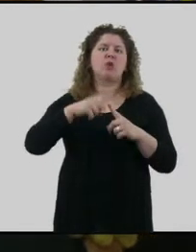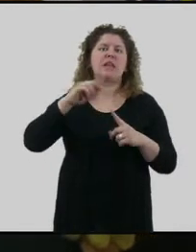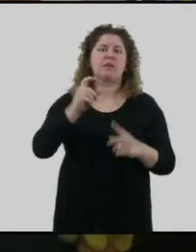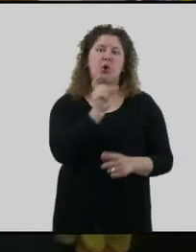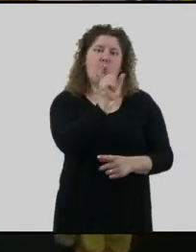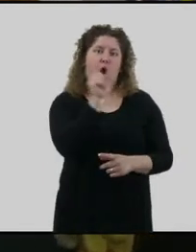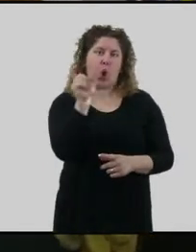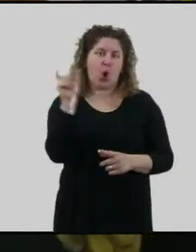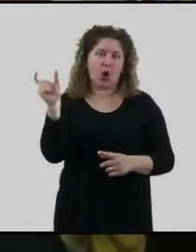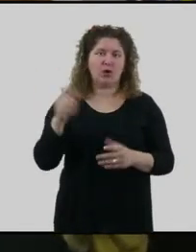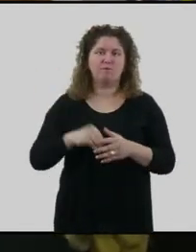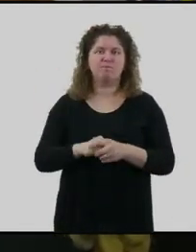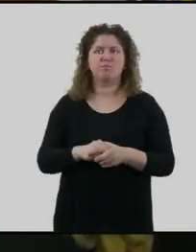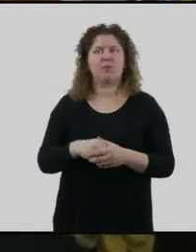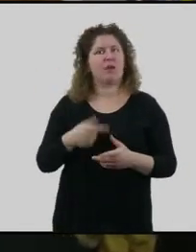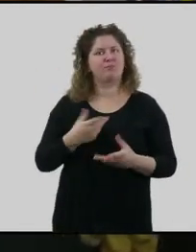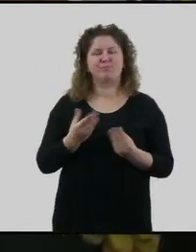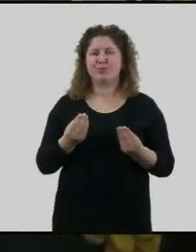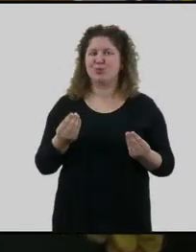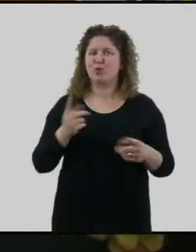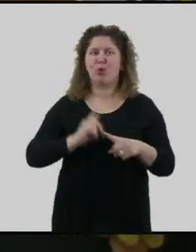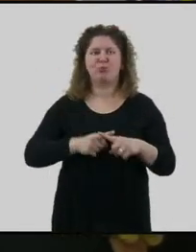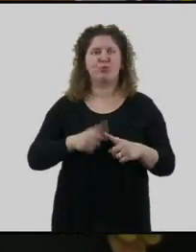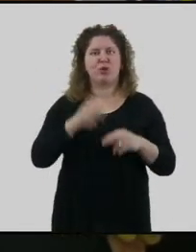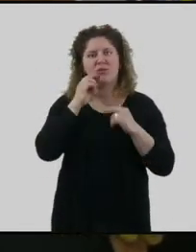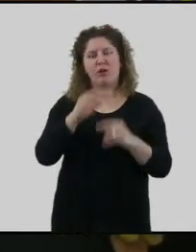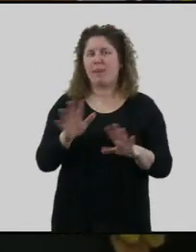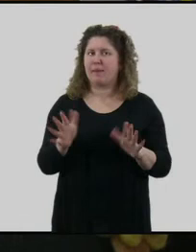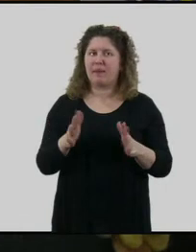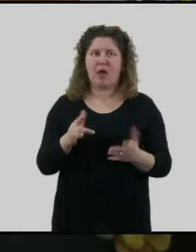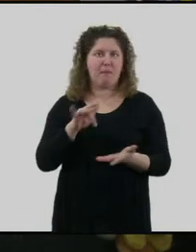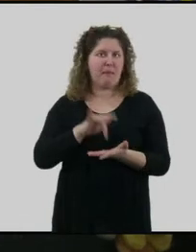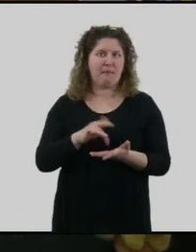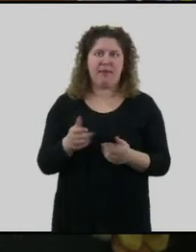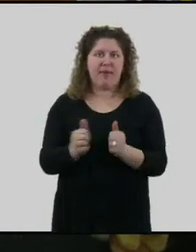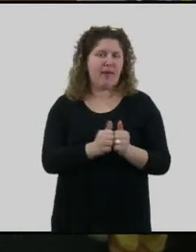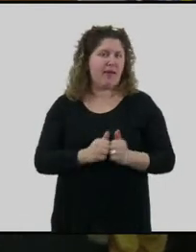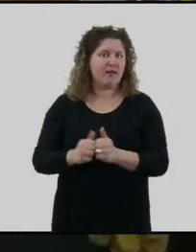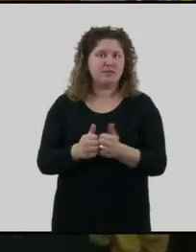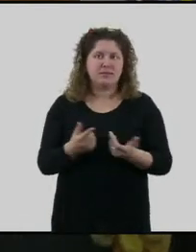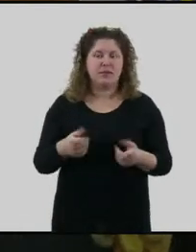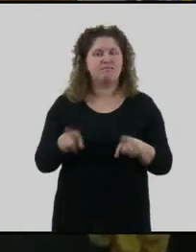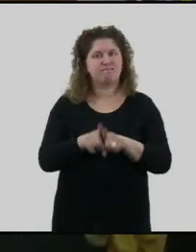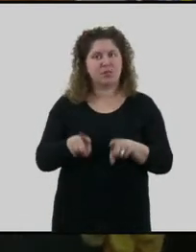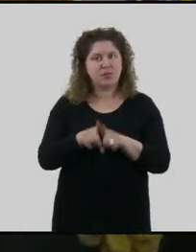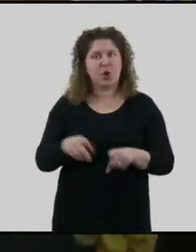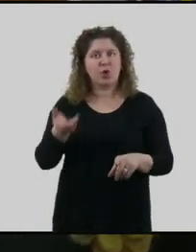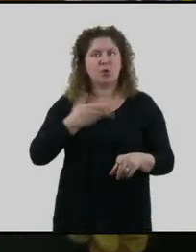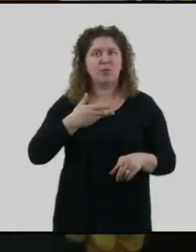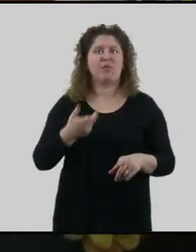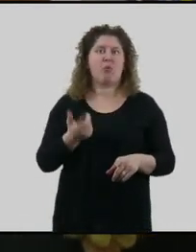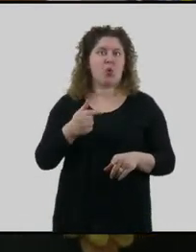no međutim vrlo često odgovaram da nemamo mjesta. Isto takav je slučaj, znači dobivam upite iz cijele